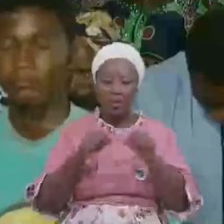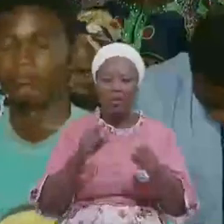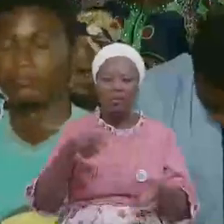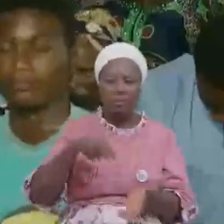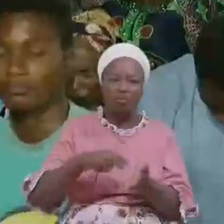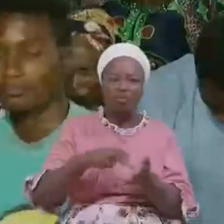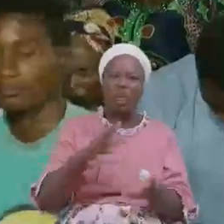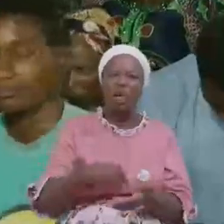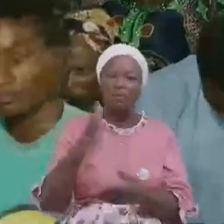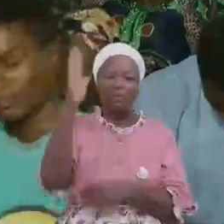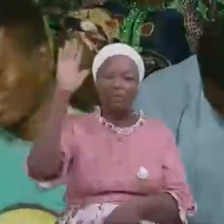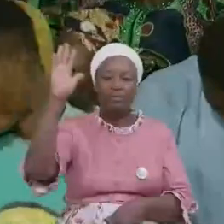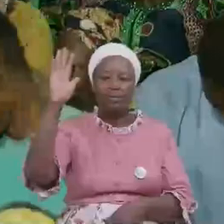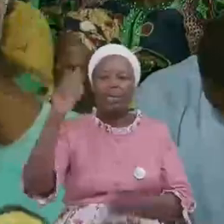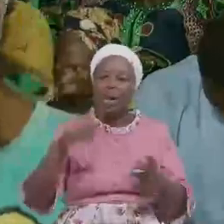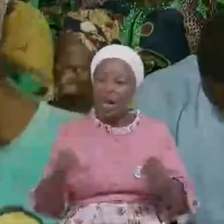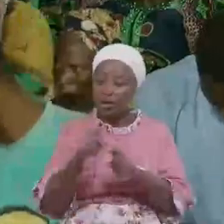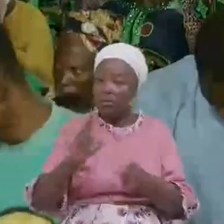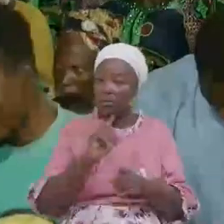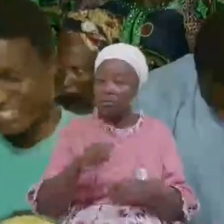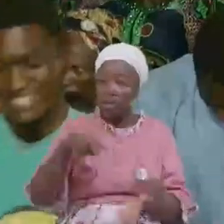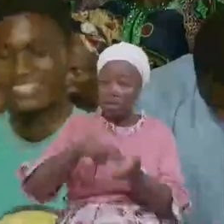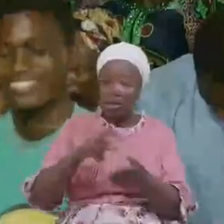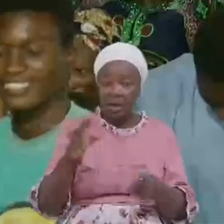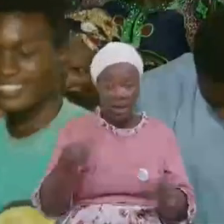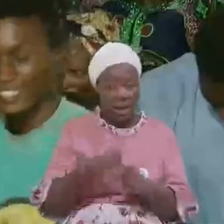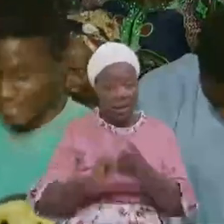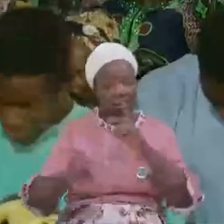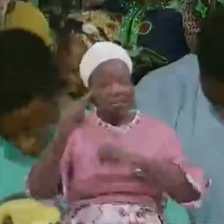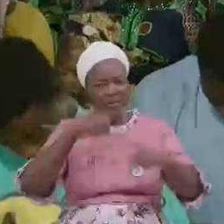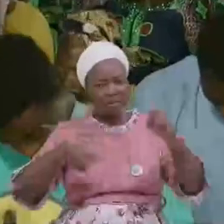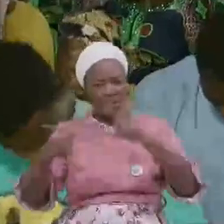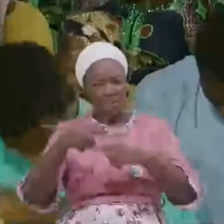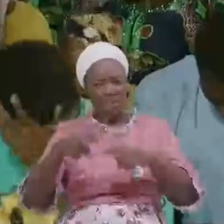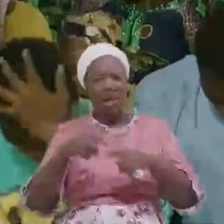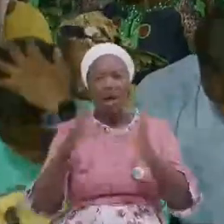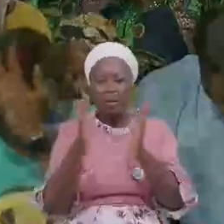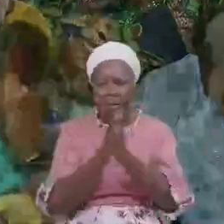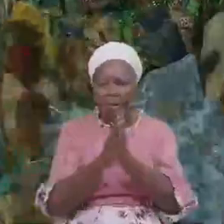tu te lèves et parle au Seigneur. Je ne peux pas me sauver.